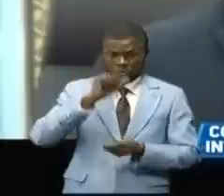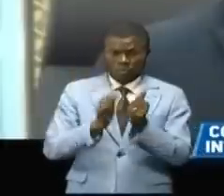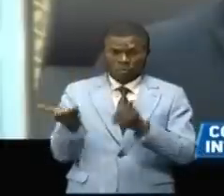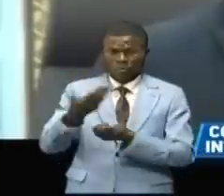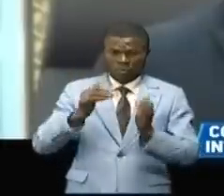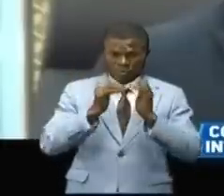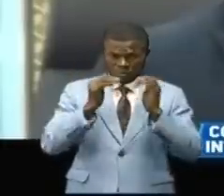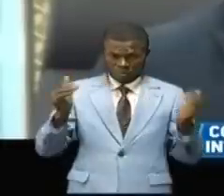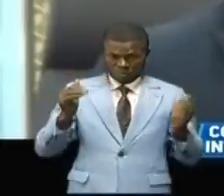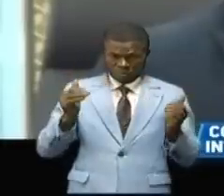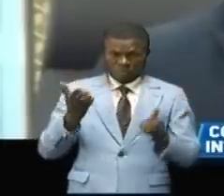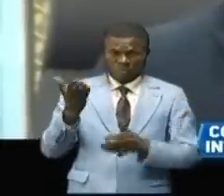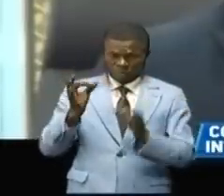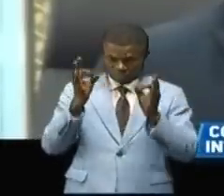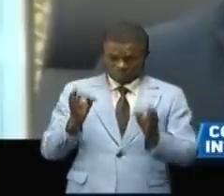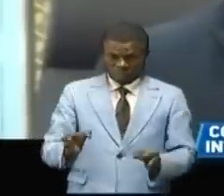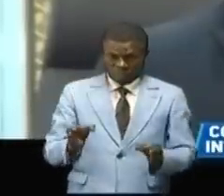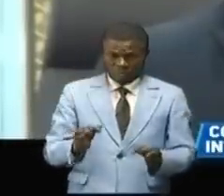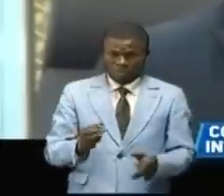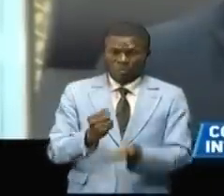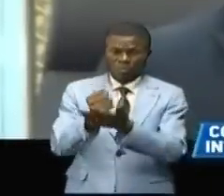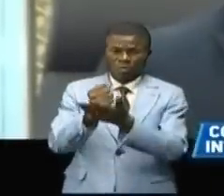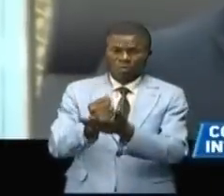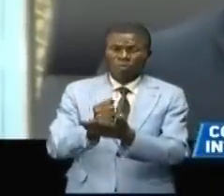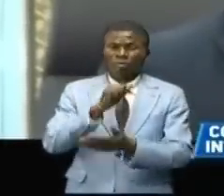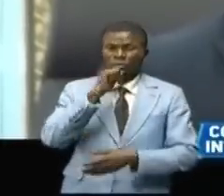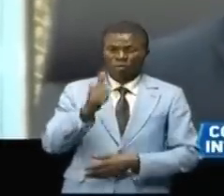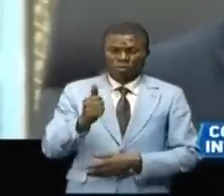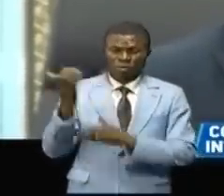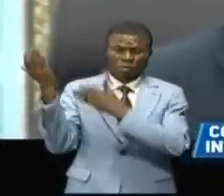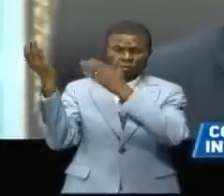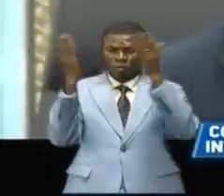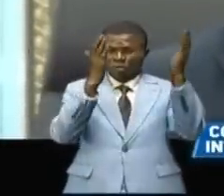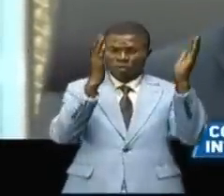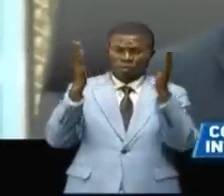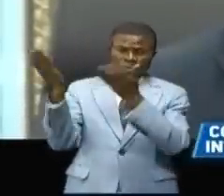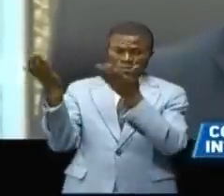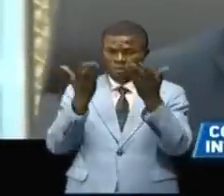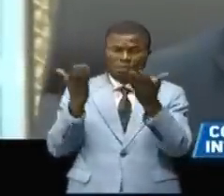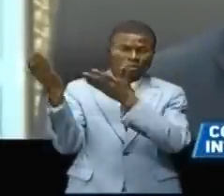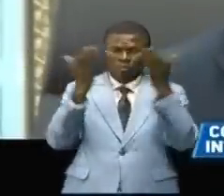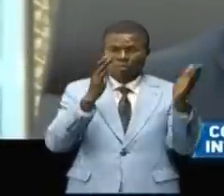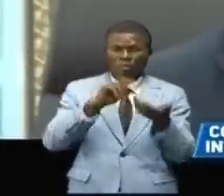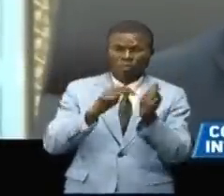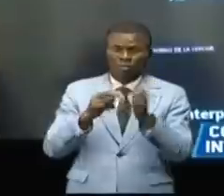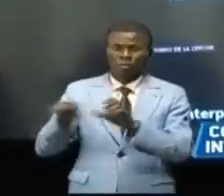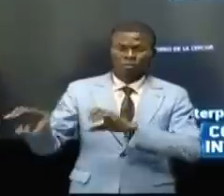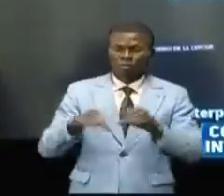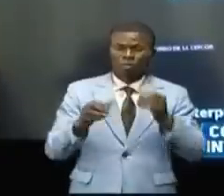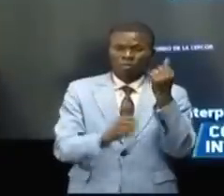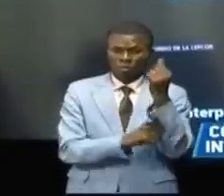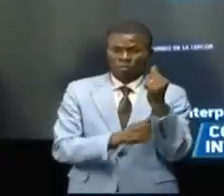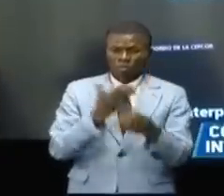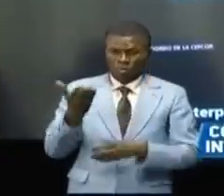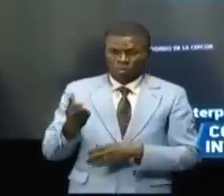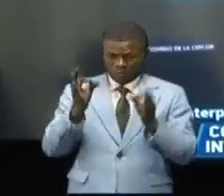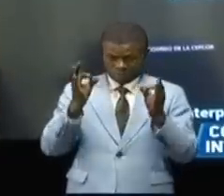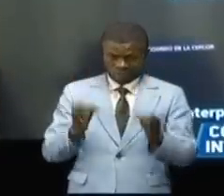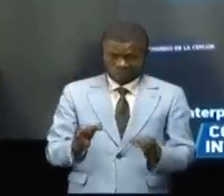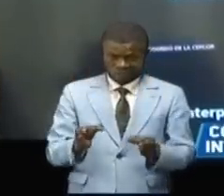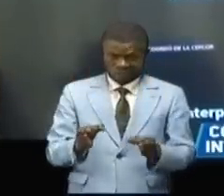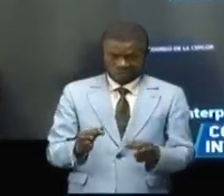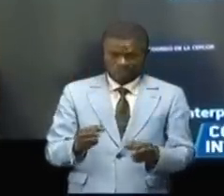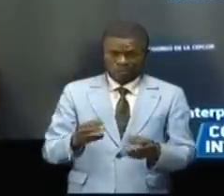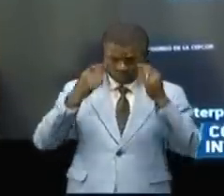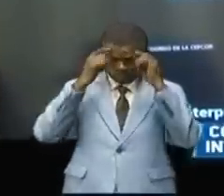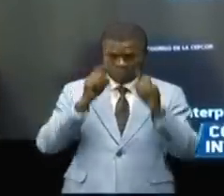paix quelque part. Et cela ne favoriserait vraiment pas le commerce et le mouvement. Parce que qui dit commerce, dit mouvement de population. La République démocratique du Congo maintient